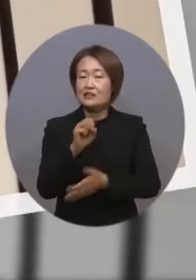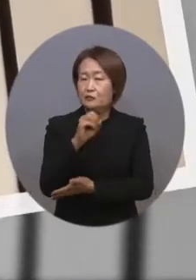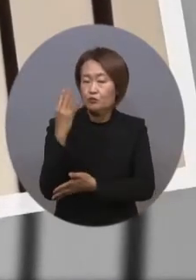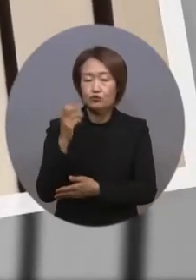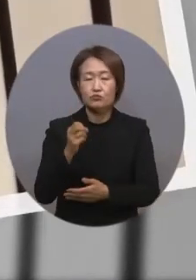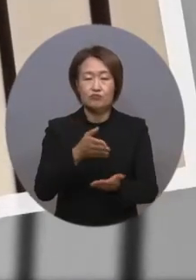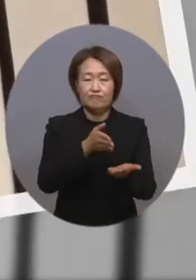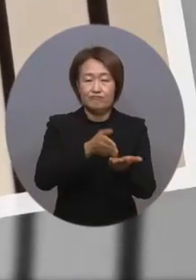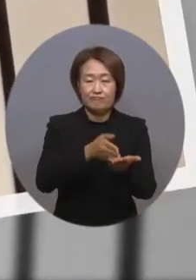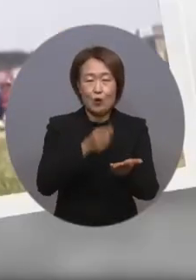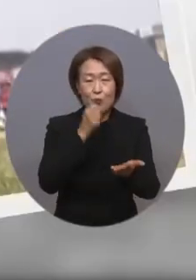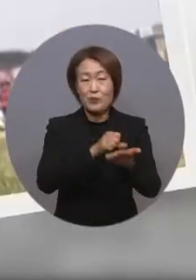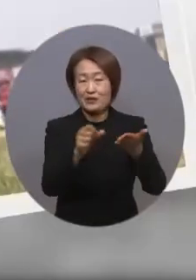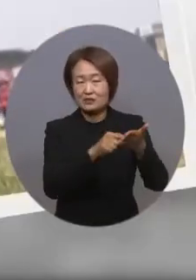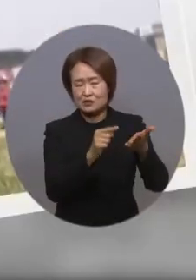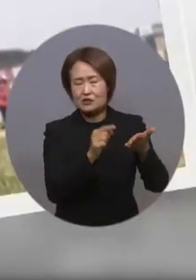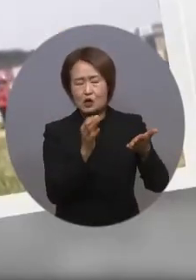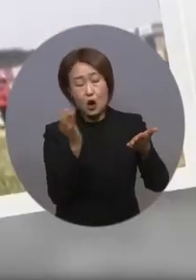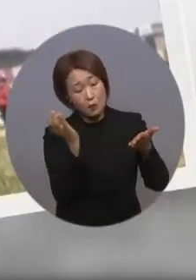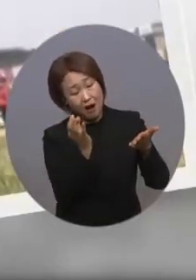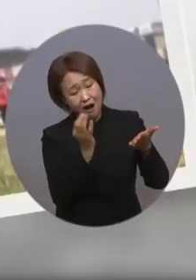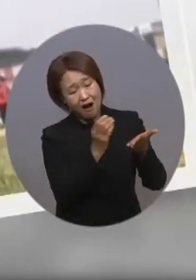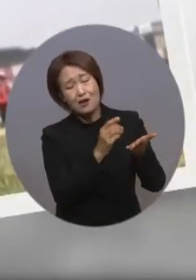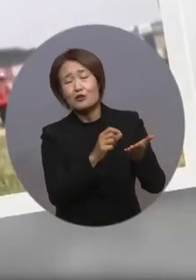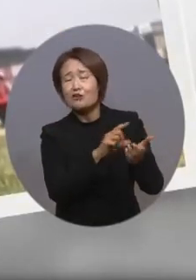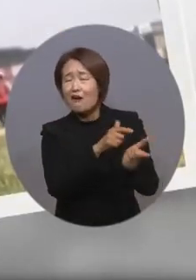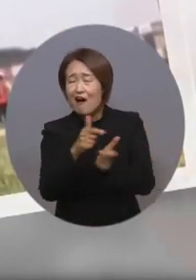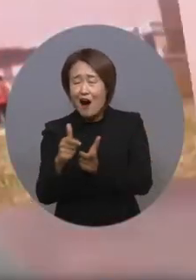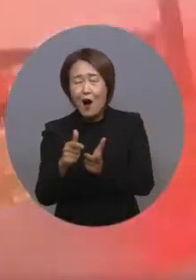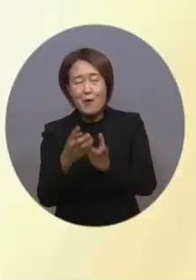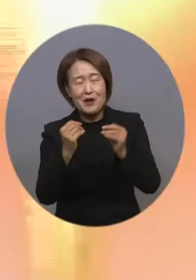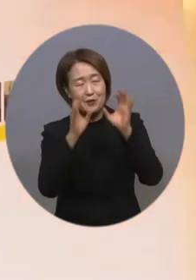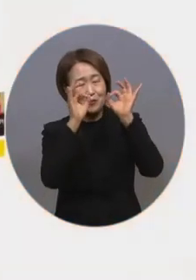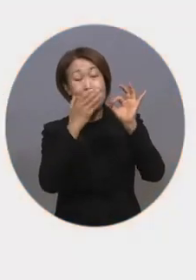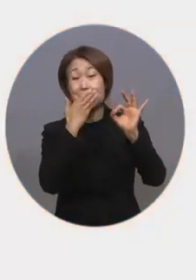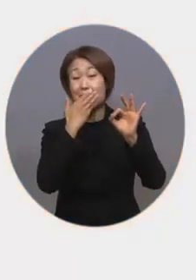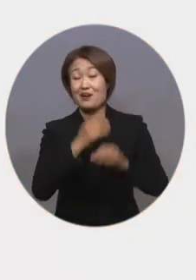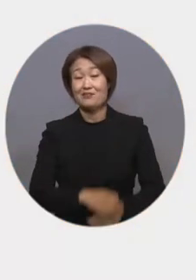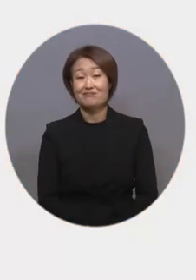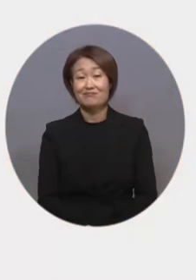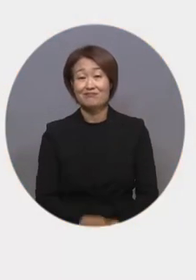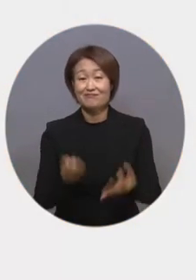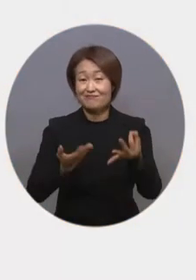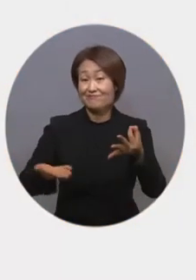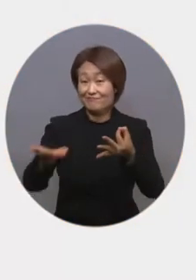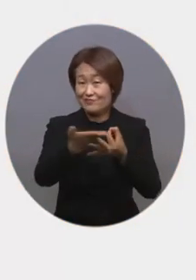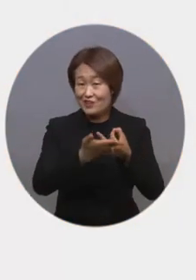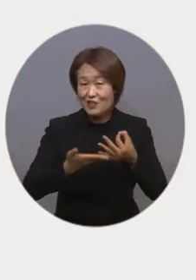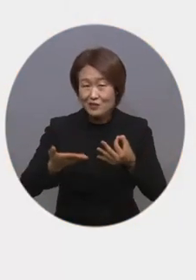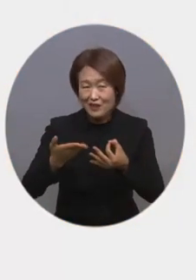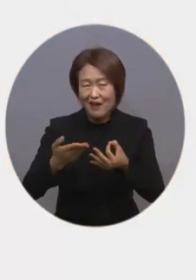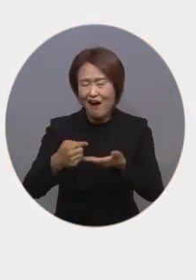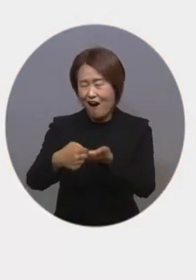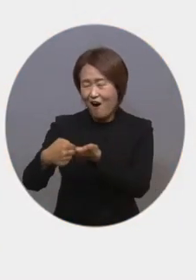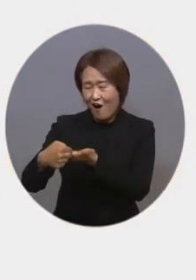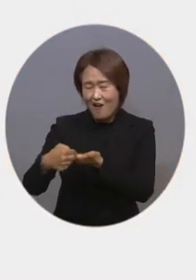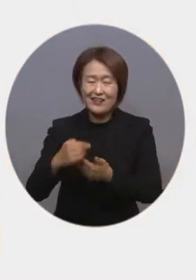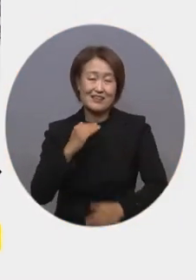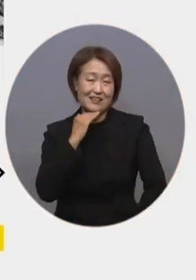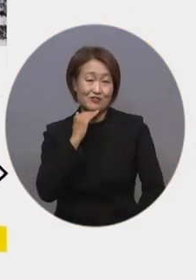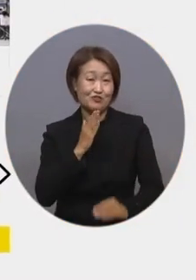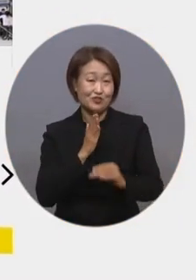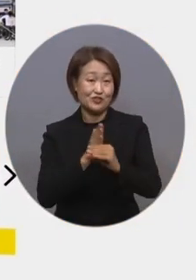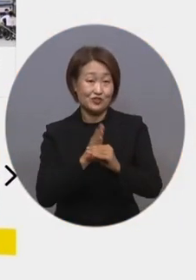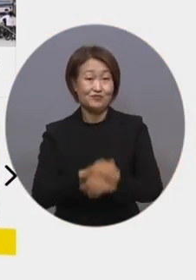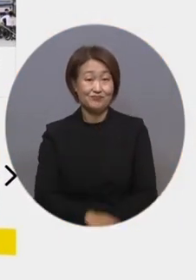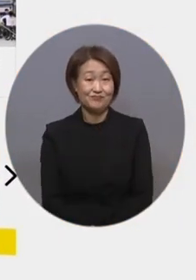웰페어뉴스 홈페이지를 통해 보다 다양한 소식을 접할 수 있습니다. 시청자 여러분의 제보를 기다립니다. 웰페어뉴스